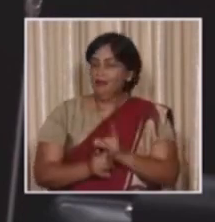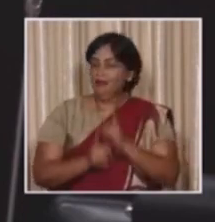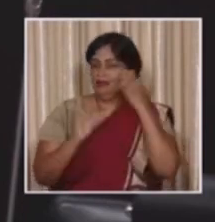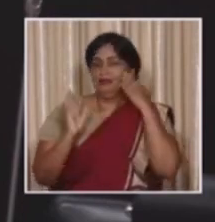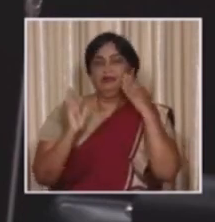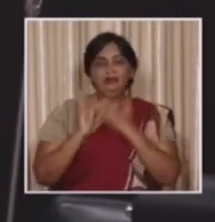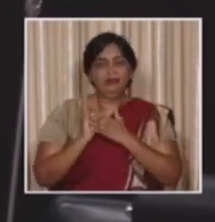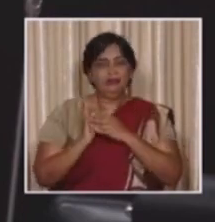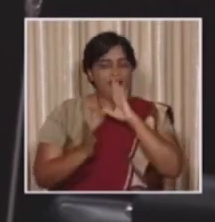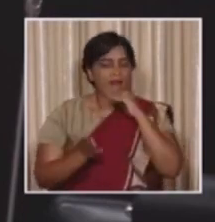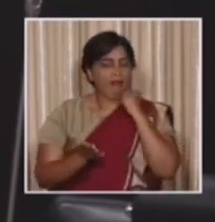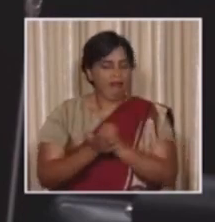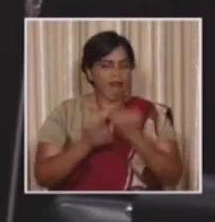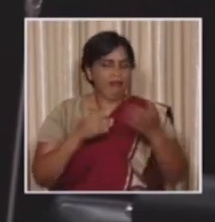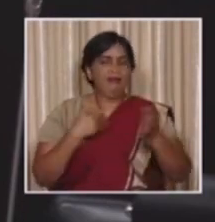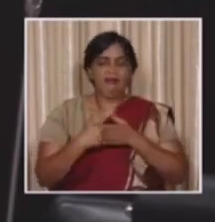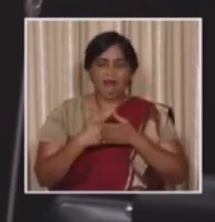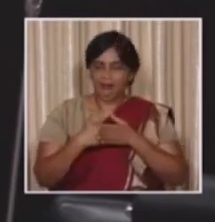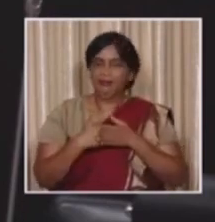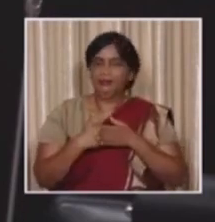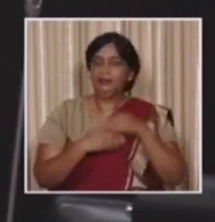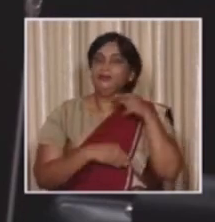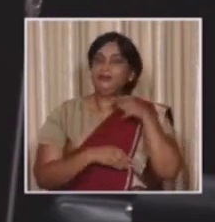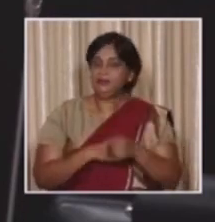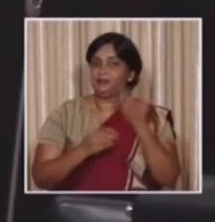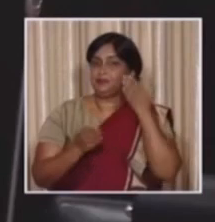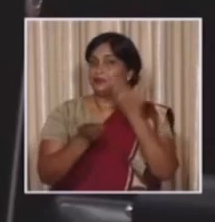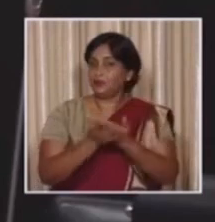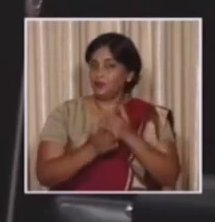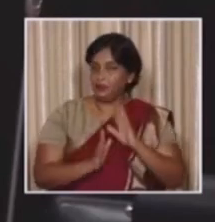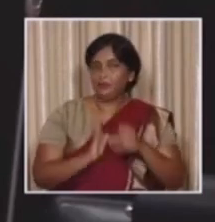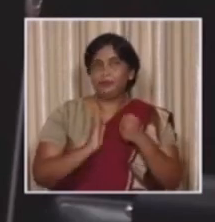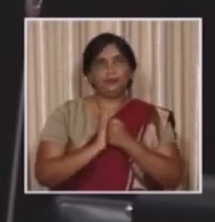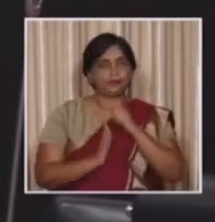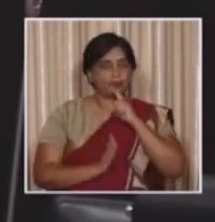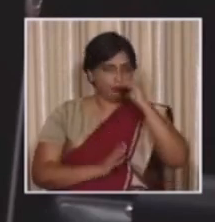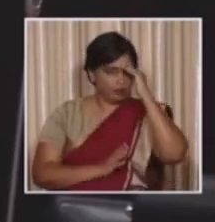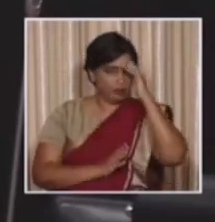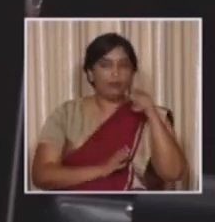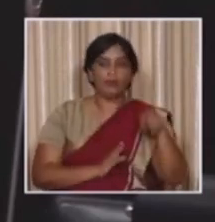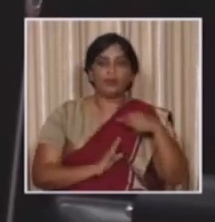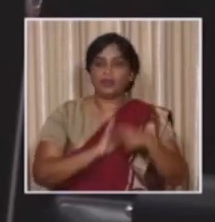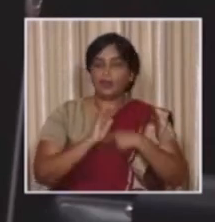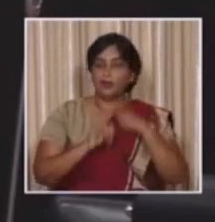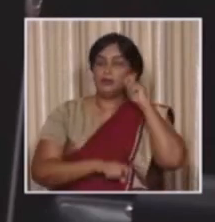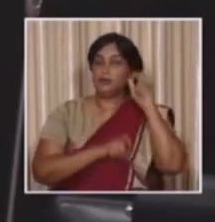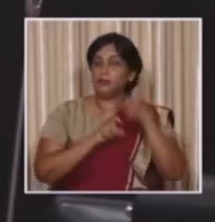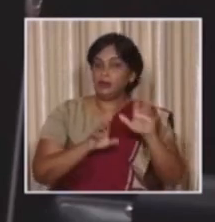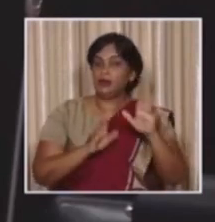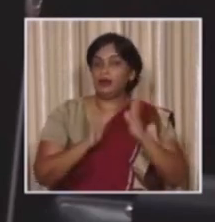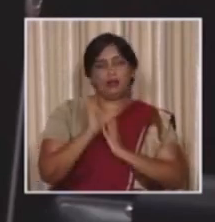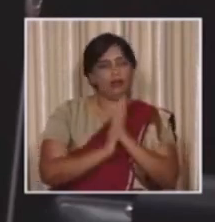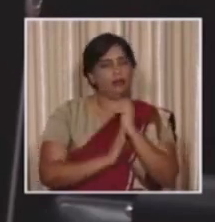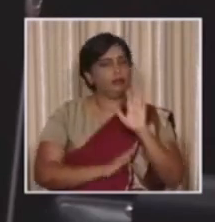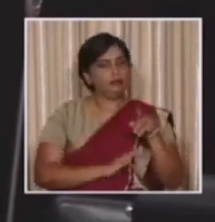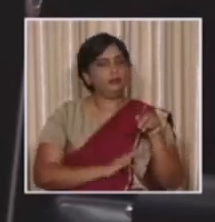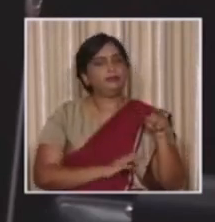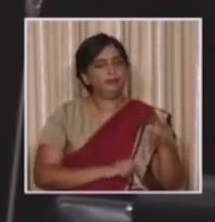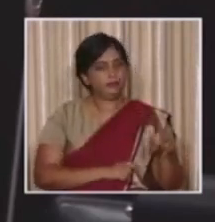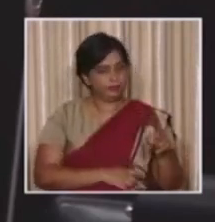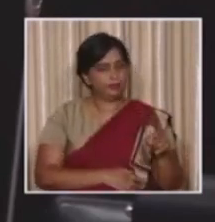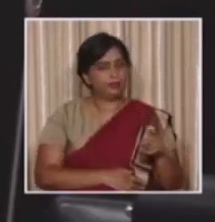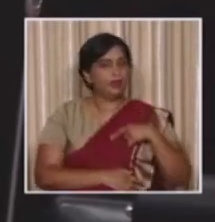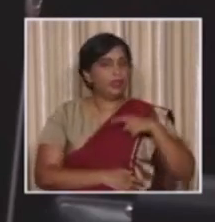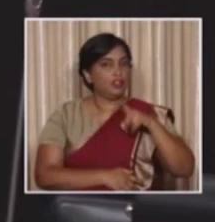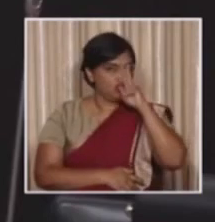சட்டமூலத்தை கொண்டுவருவதற்கு கரங்களை உயர்த்தியவர்களே தற்போது இவ்வாறு விமர்சிக்கின்றனர். நாம் நாடாளுமன்றத்தில் எந்த சட்டமூலத்தையும் நாம் விடயதானத்திற்கு